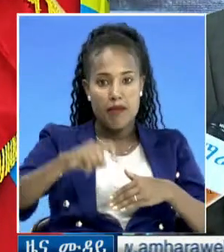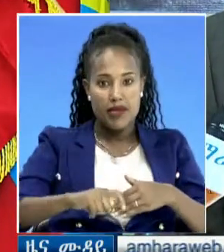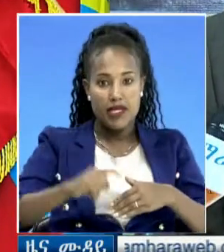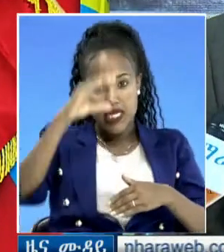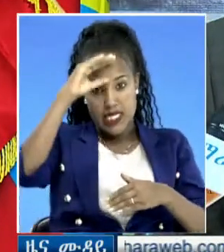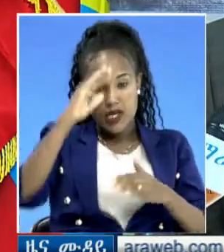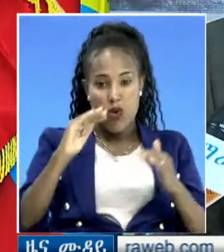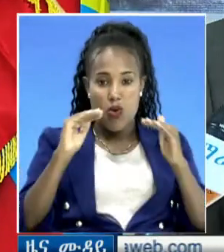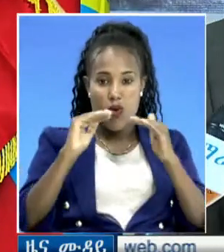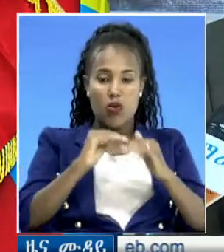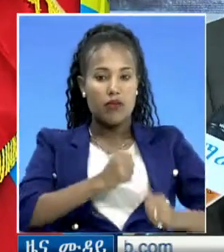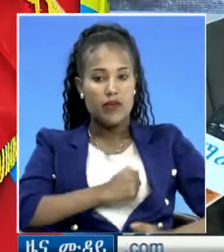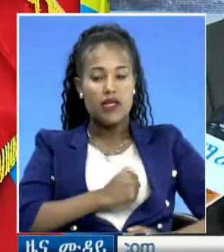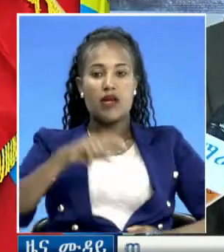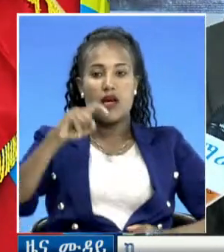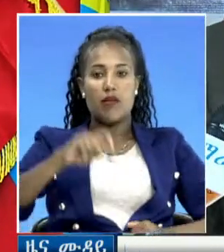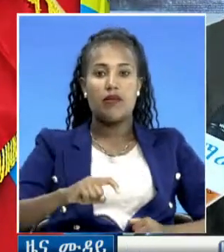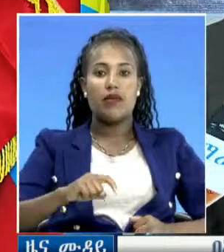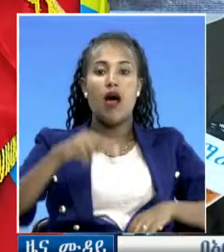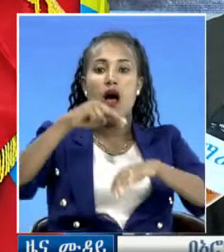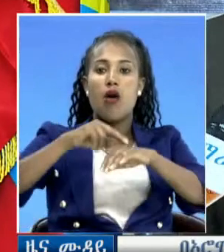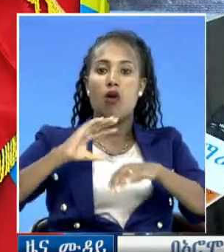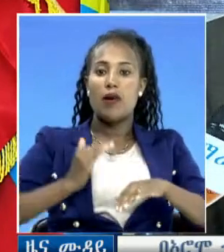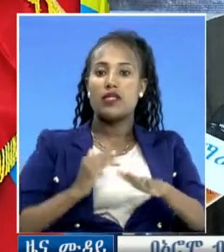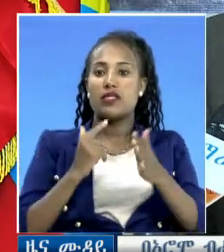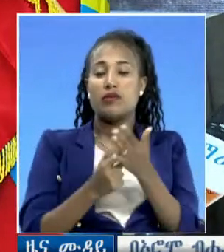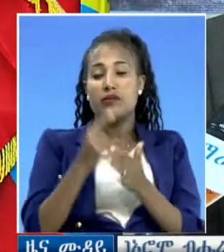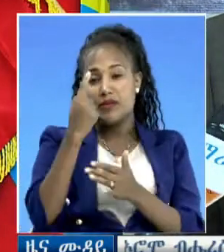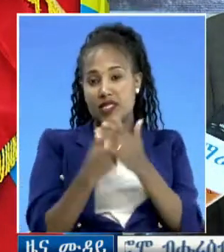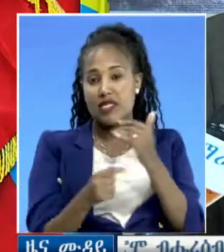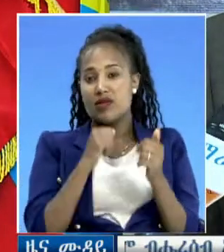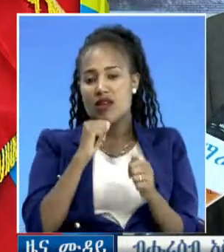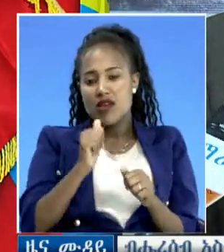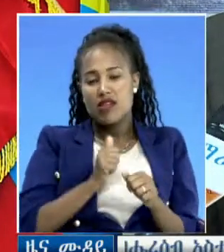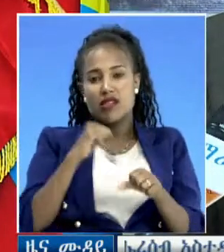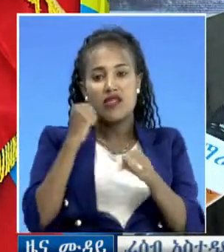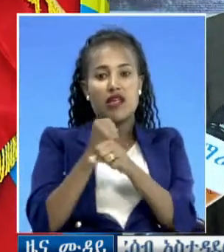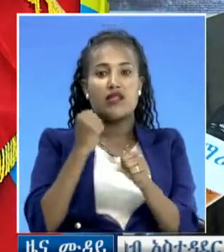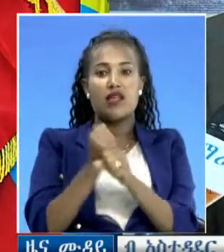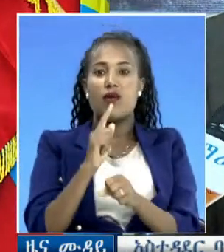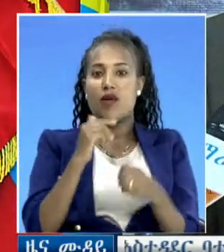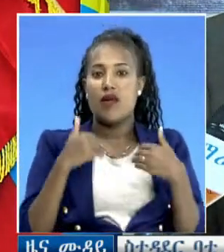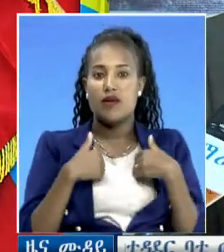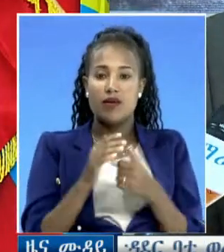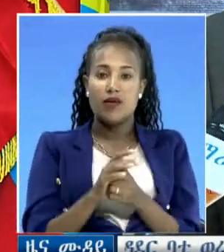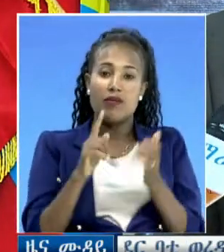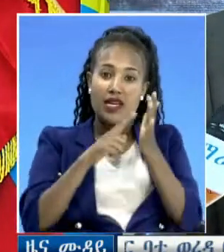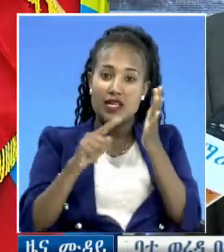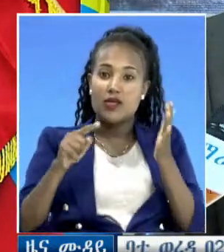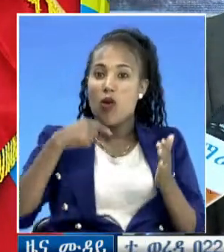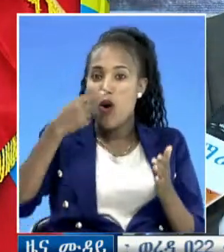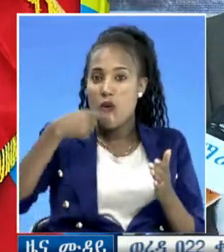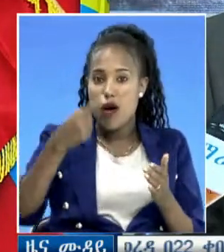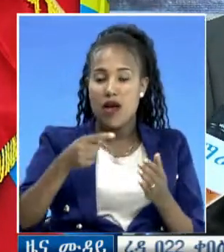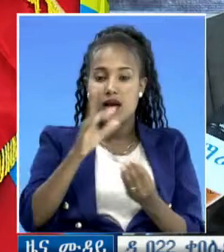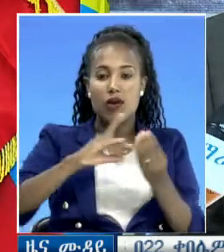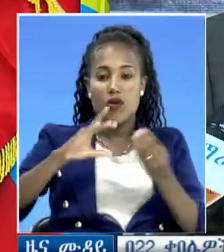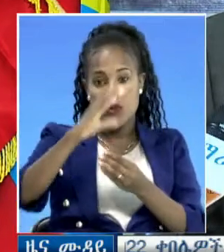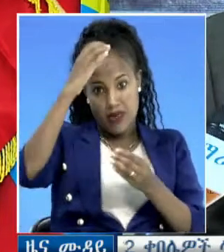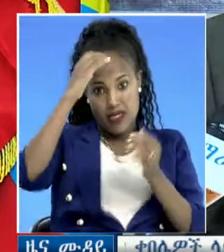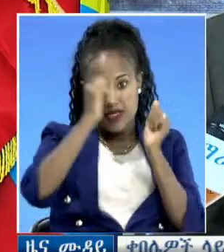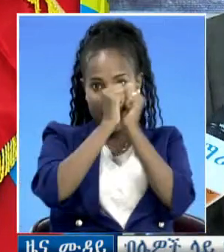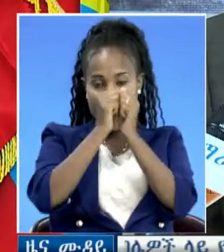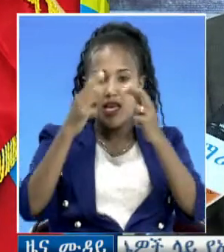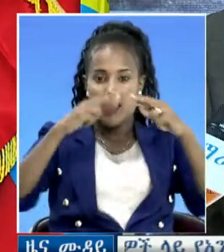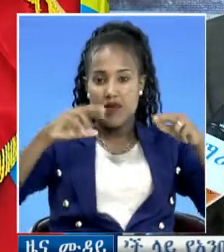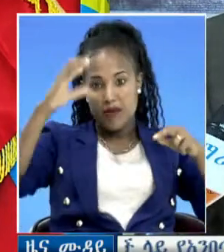ሰው እኩል መታጠቅ አለበት። አሁንም ይሄ ነው አቋማችን ነው ብቻ ሳይሆን የራሳችን ስራ አሁንም እየሰራን ነው ያለነው። በግልጽ ቋንቋ ከክልሉ መንግስት ጋር